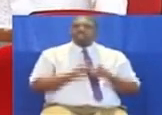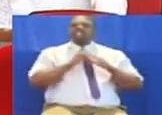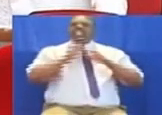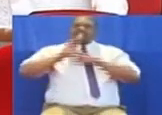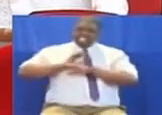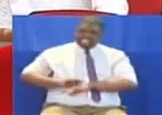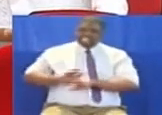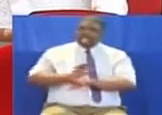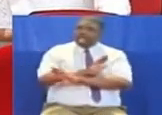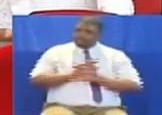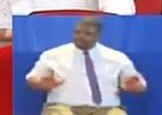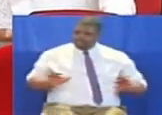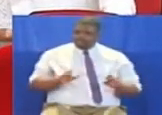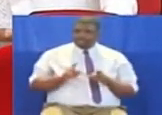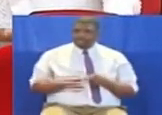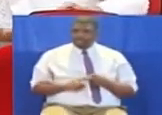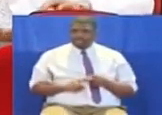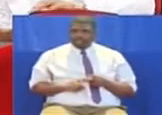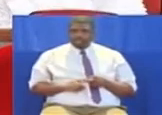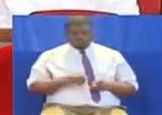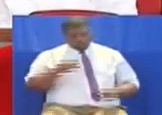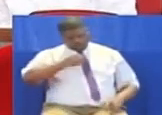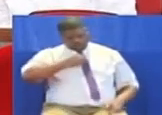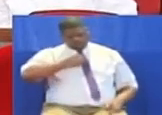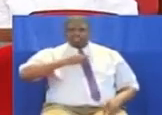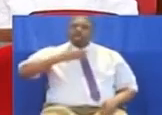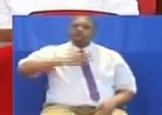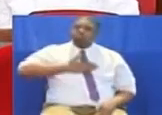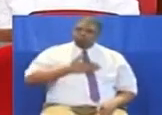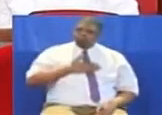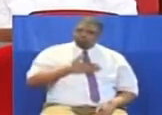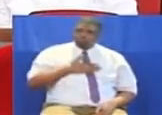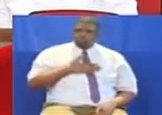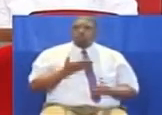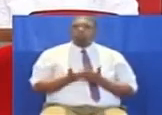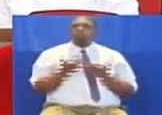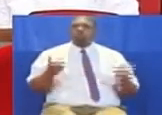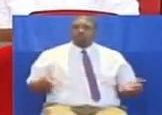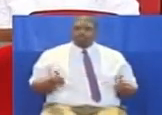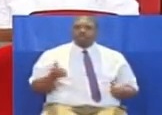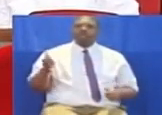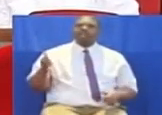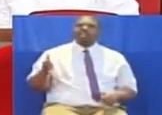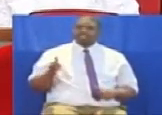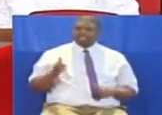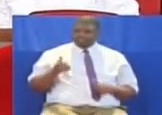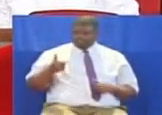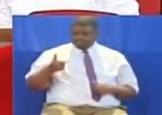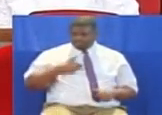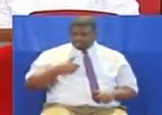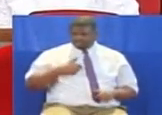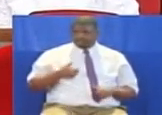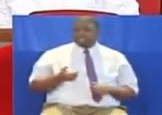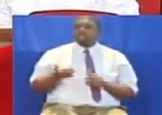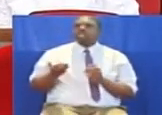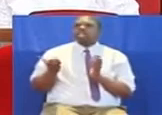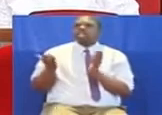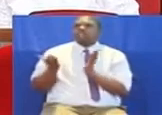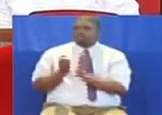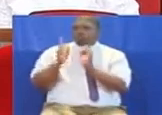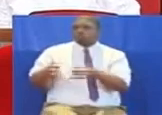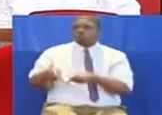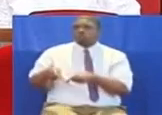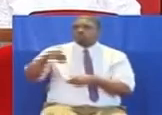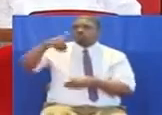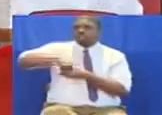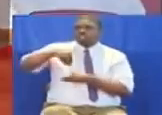nikajiridhisha kabisa kwa nafsi yangu kwamba ninastahili kuomba kuwa mwanachama wa